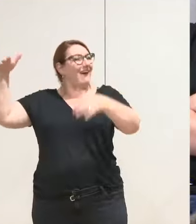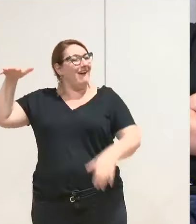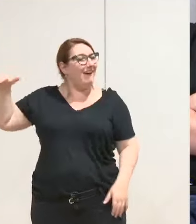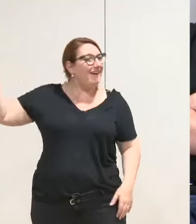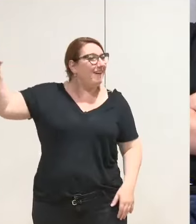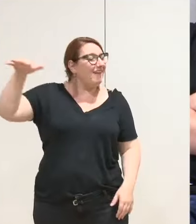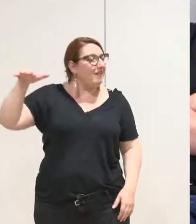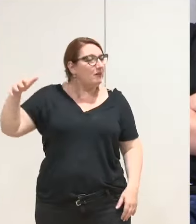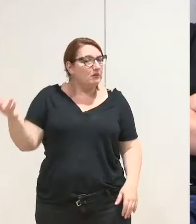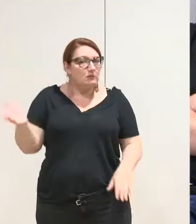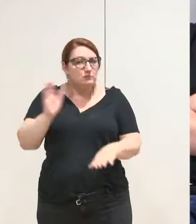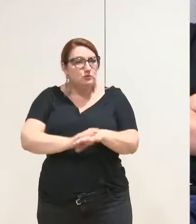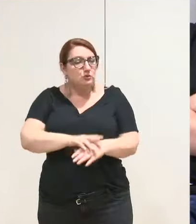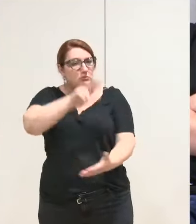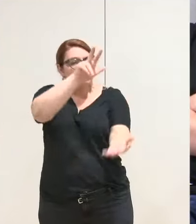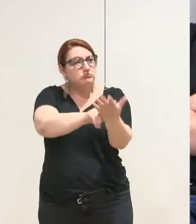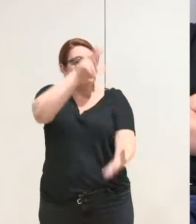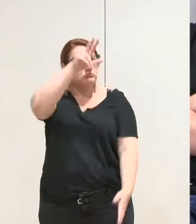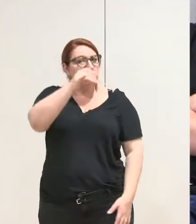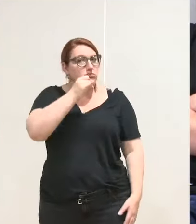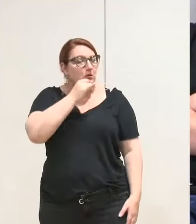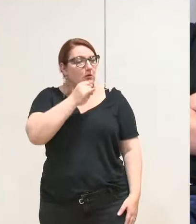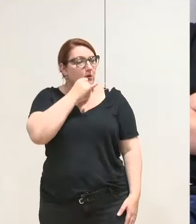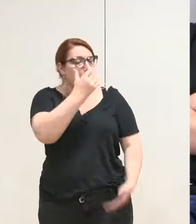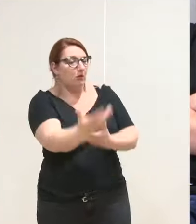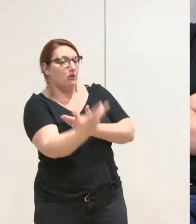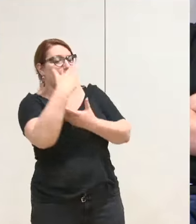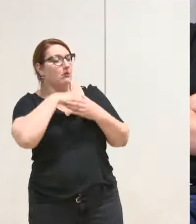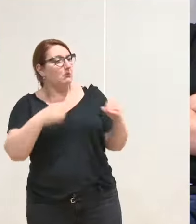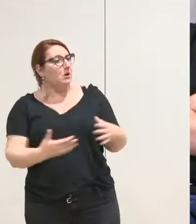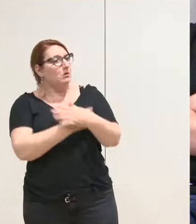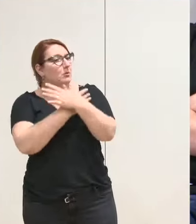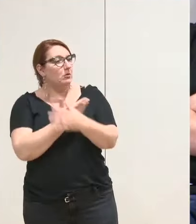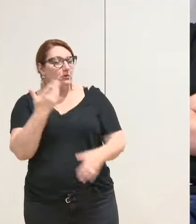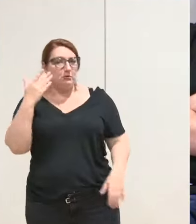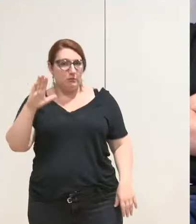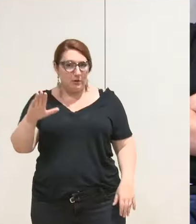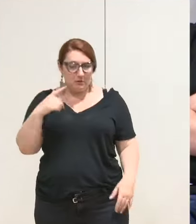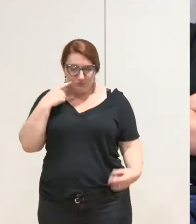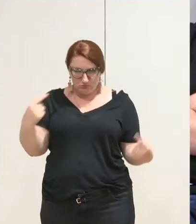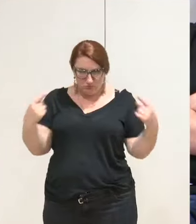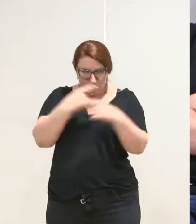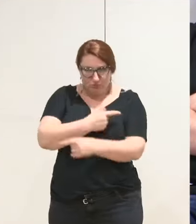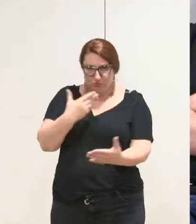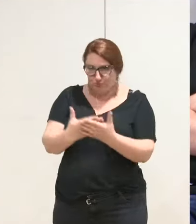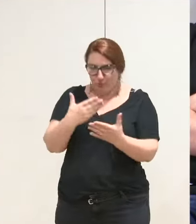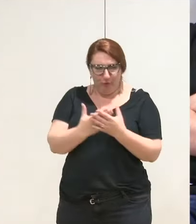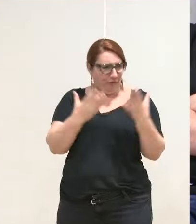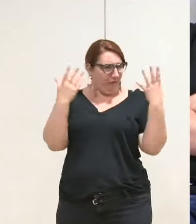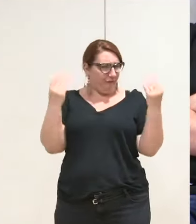alpexo est un équipement métropolitain mais c'est un élément de faiblesse supplémentaire dans votre